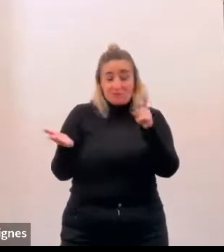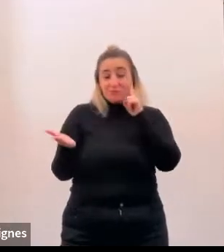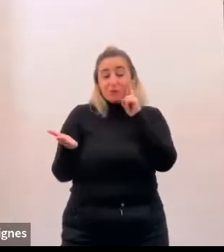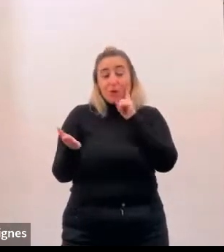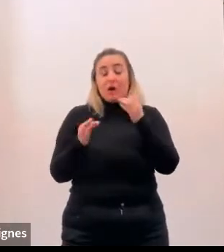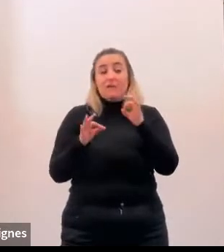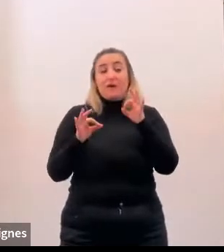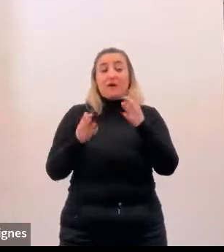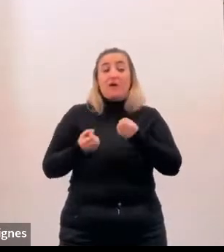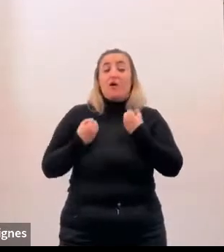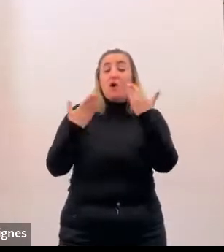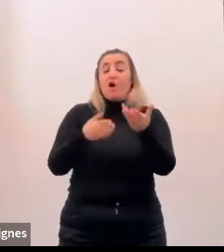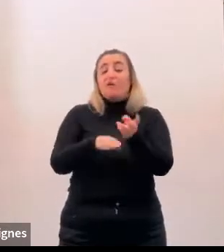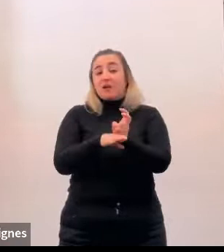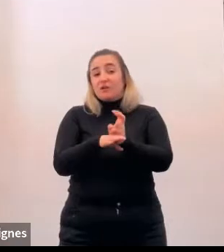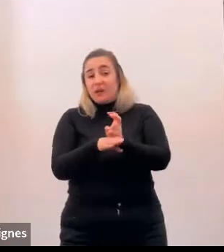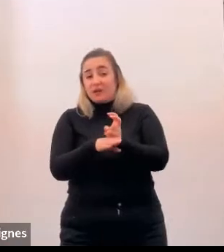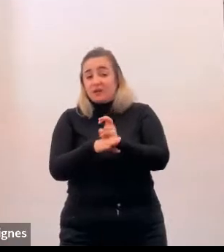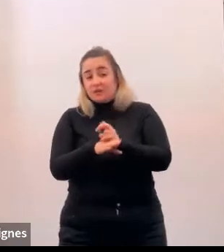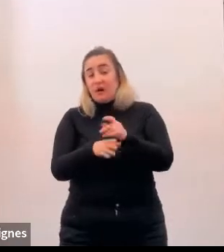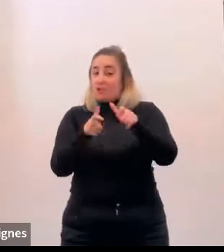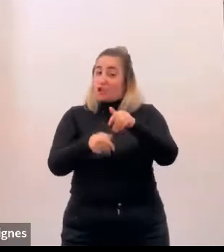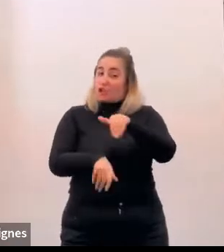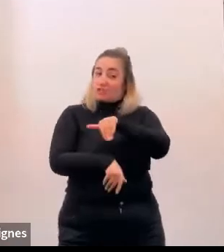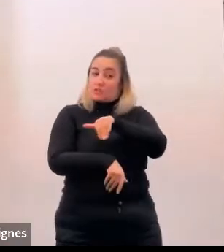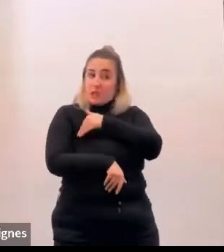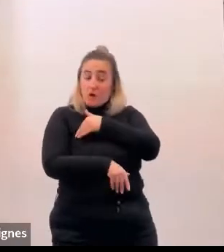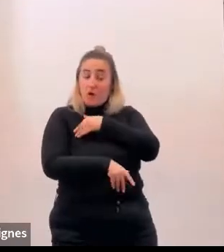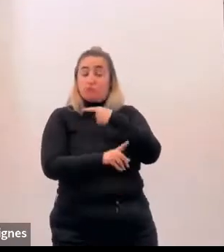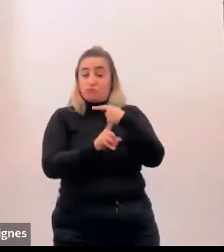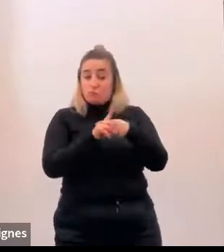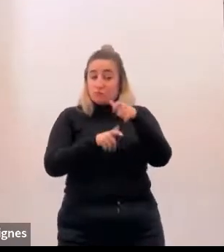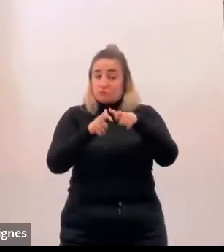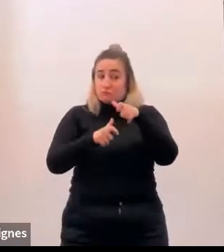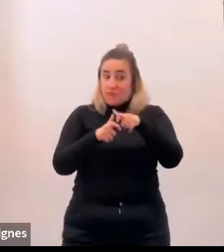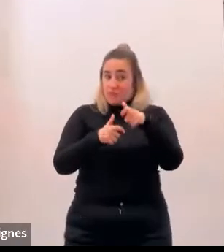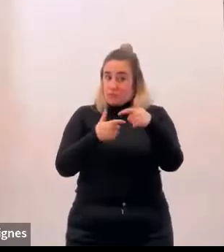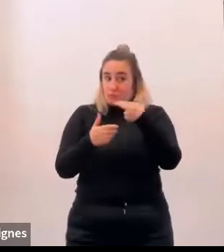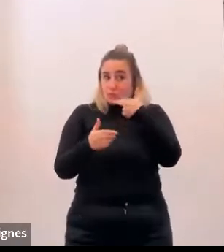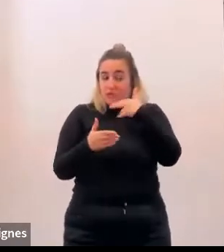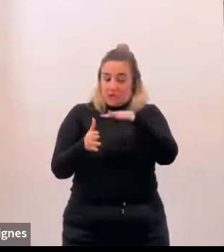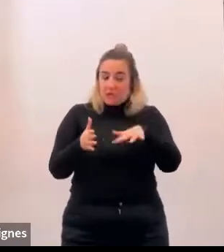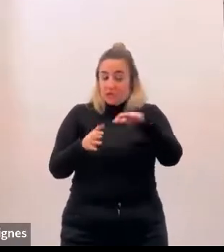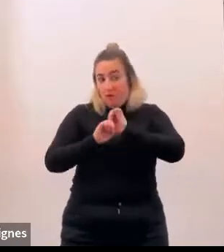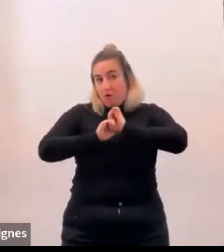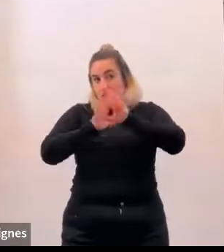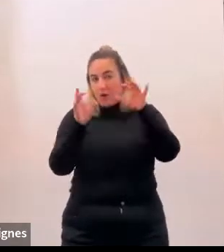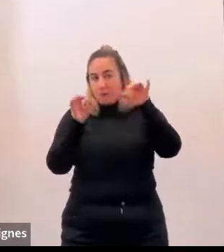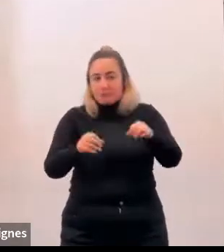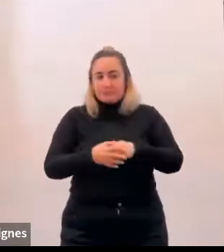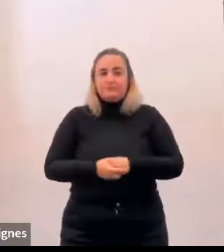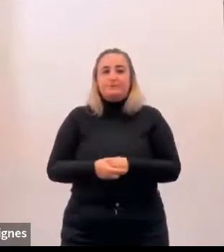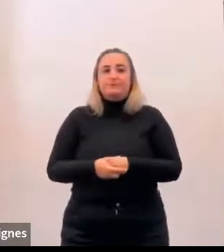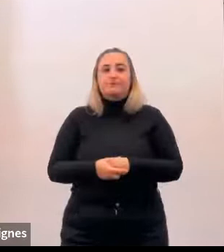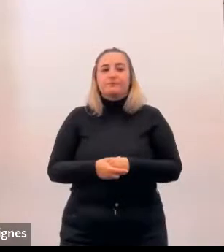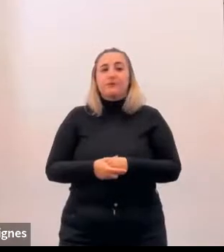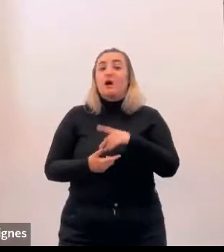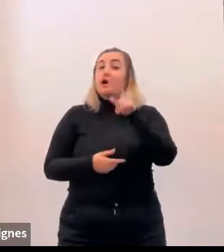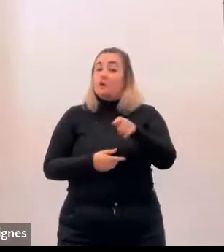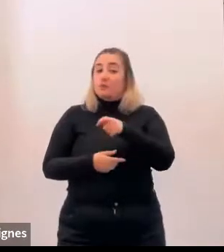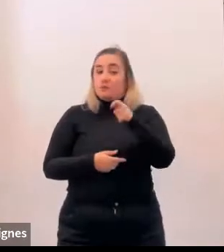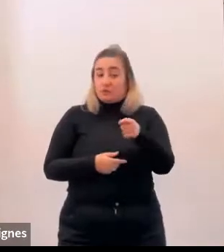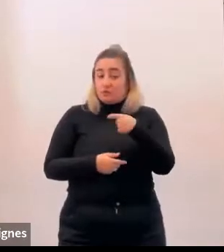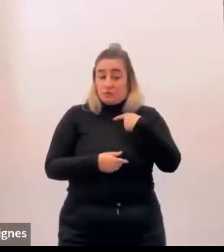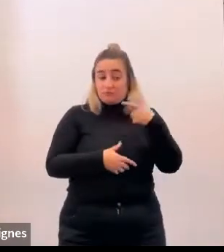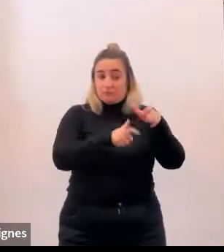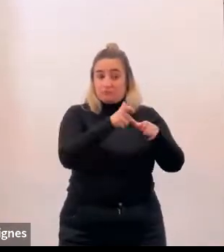lisible pour les usagers et pour les agents. La réalisation de ce transfert, comme vous l'avez dit, nécessite la mutation d'agents